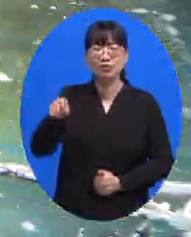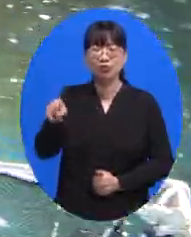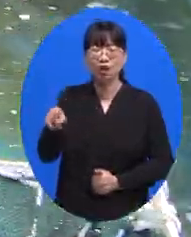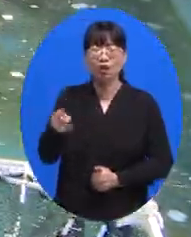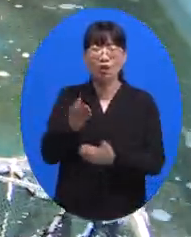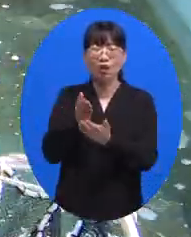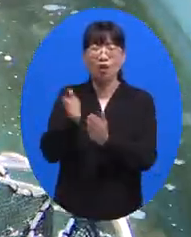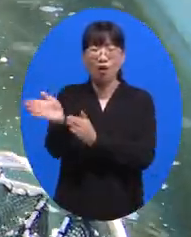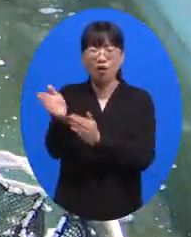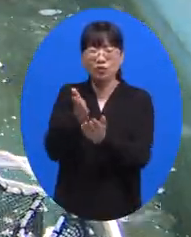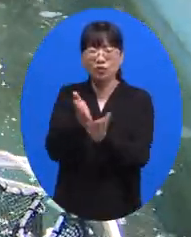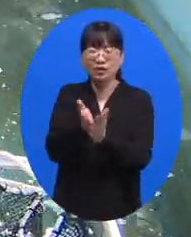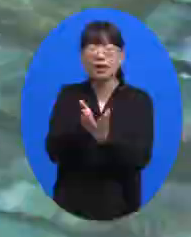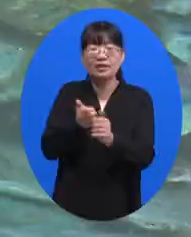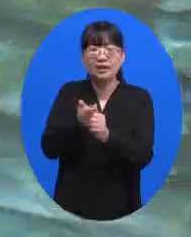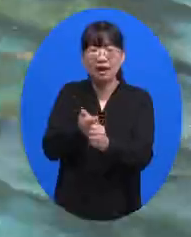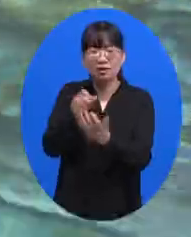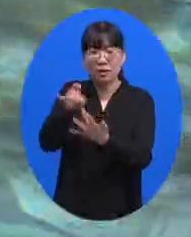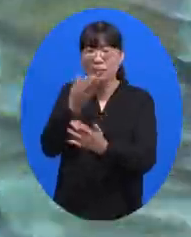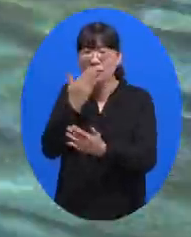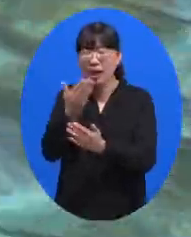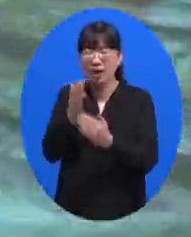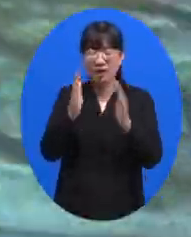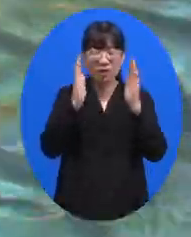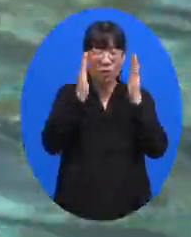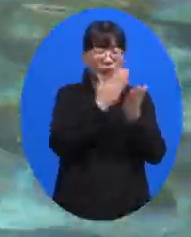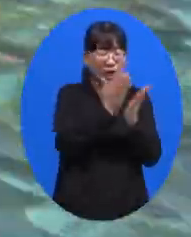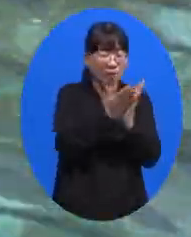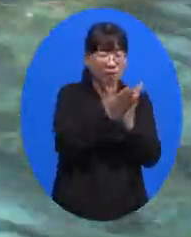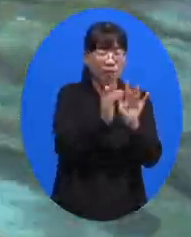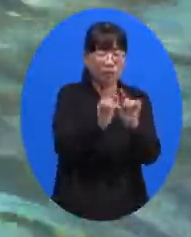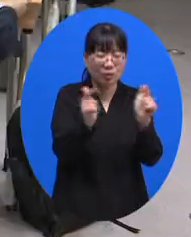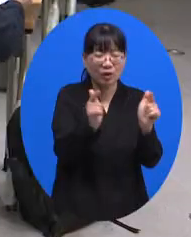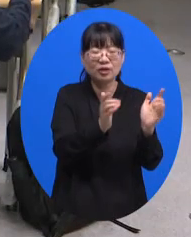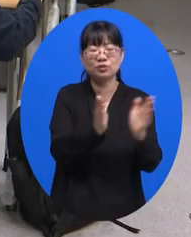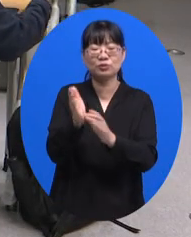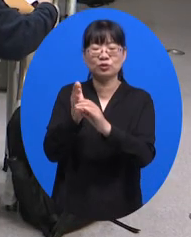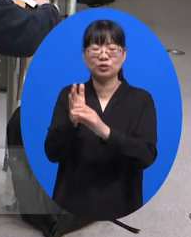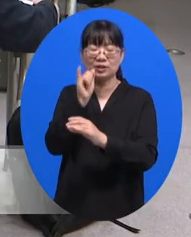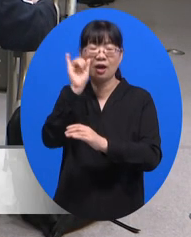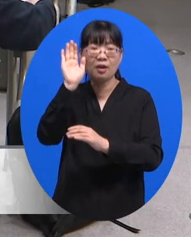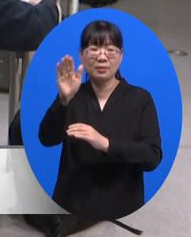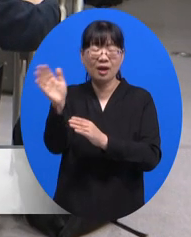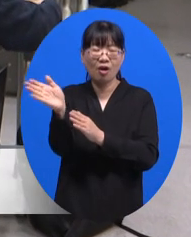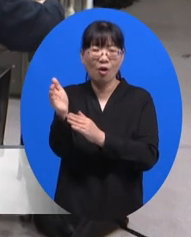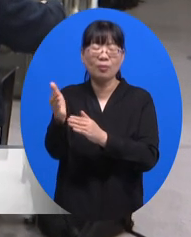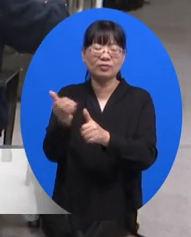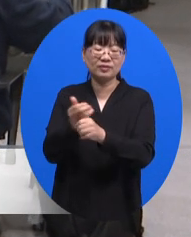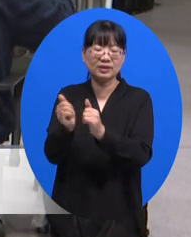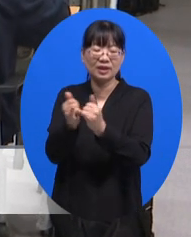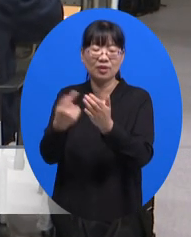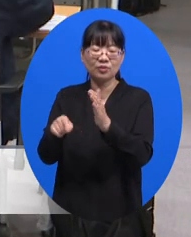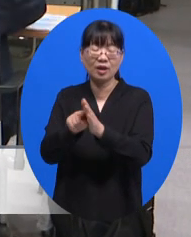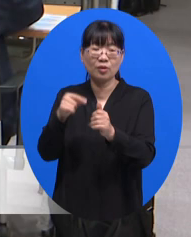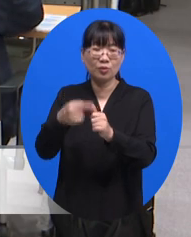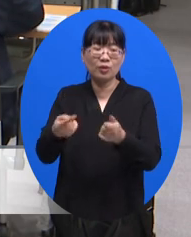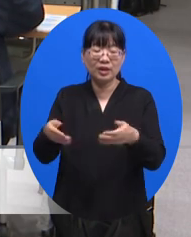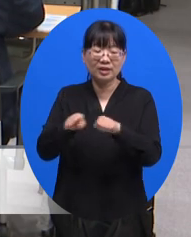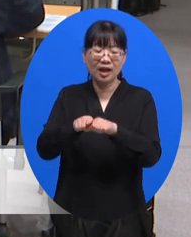어종에 따라 선택할 수 있게 과목도 다양하게 구성돼 있습니다. 미래 어업인을 위한